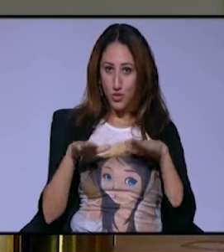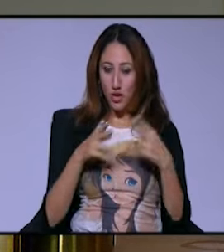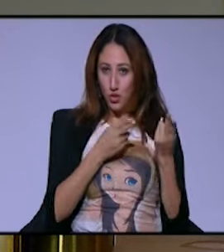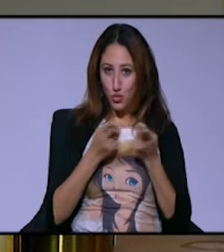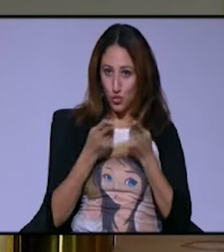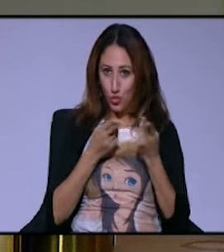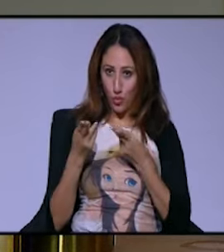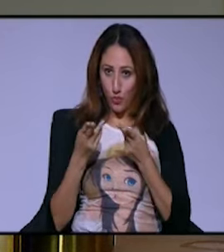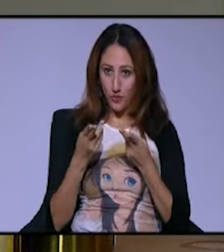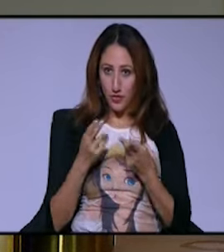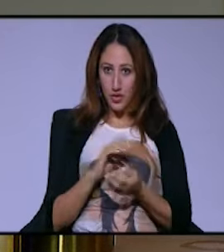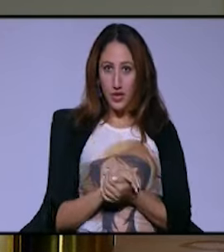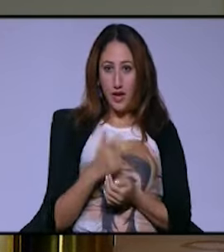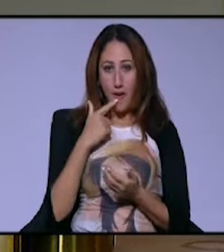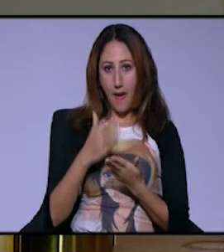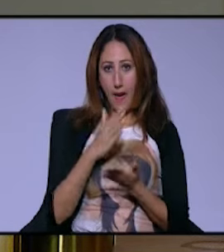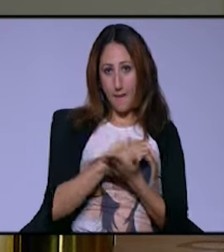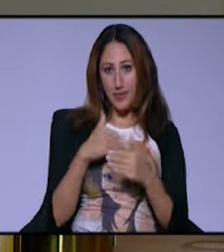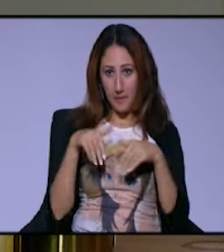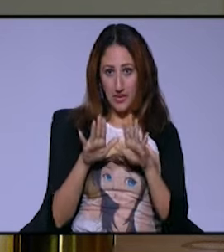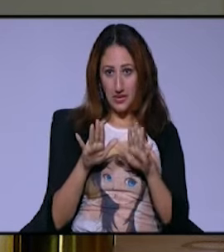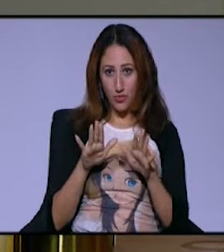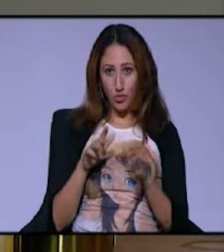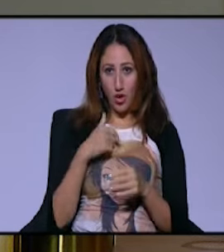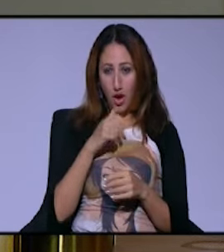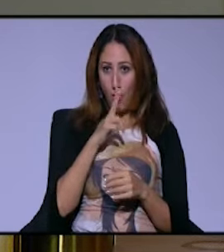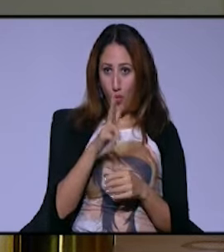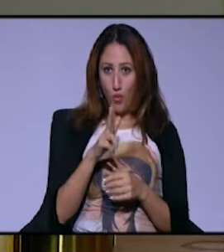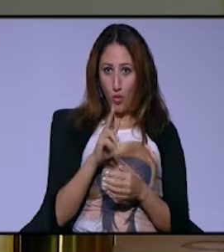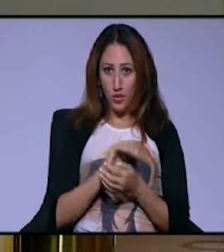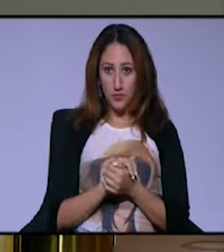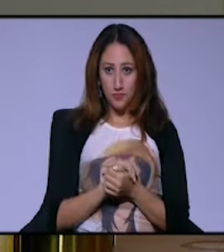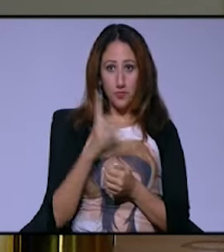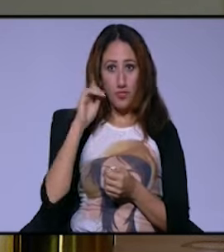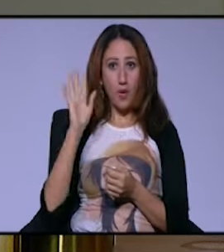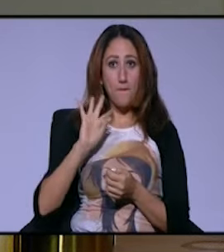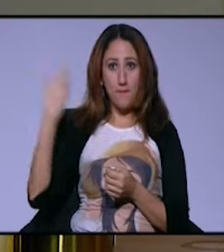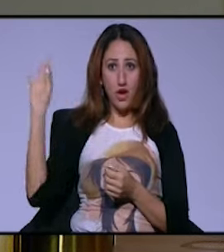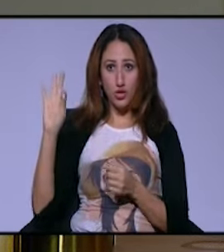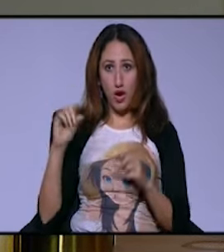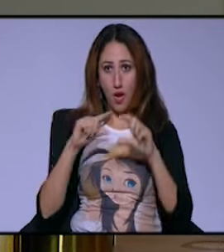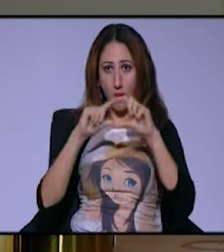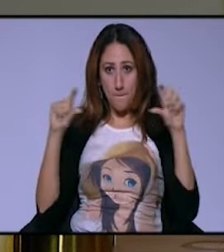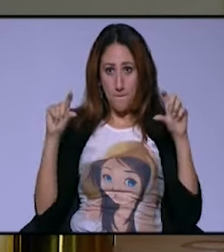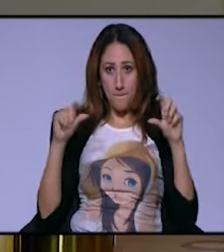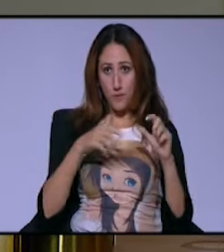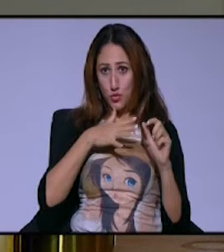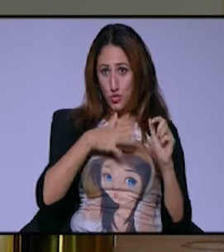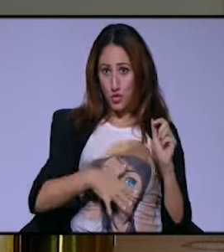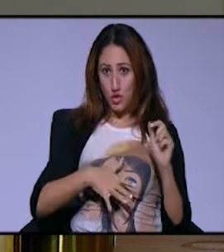الأعزاء. قبل ما أسيبكم عاوز أقول لكم أن من أشهر مقولات فضيلة العالم